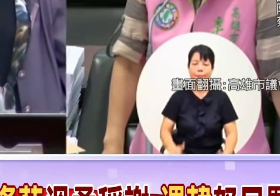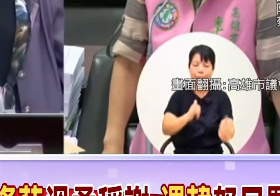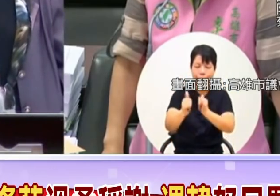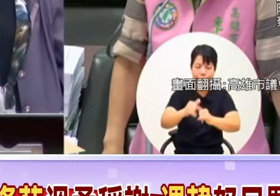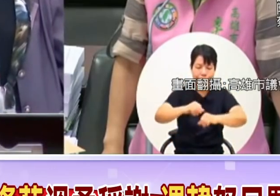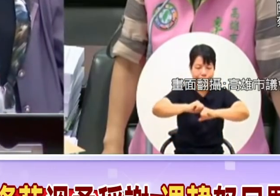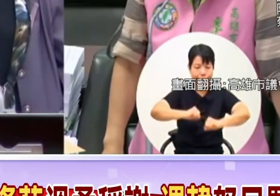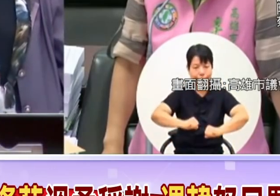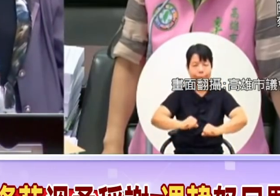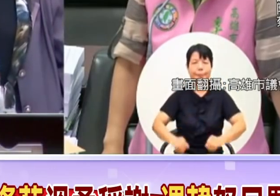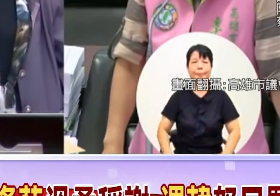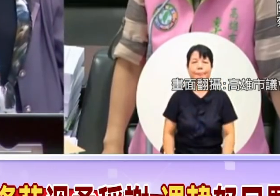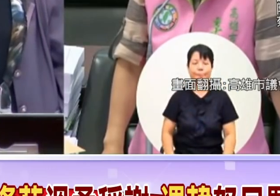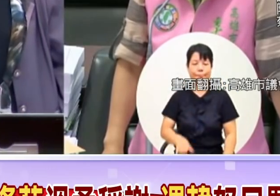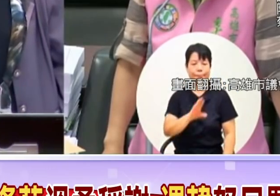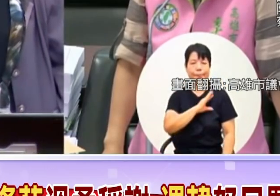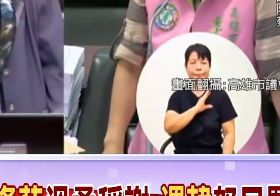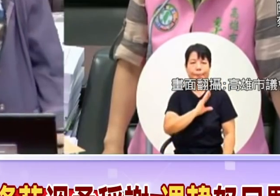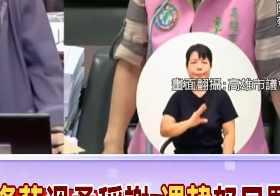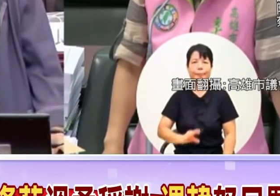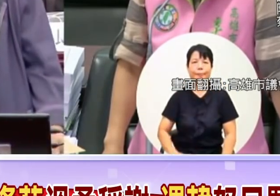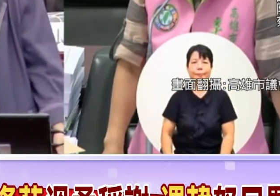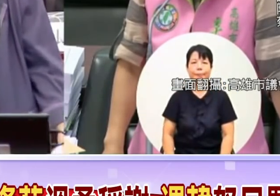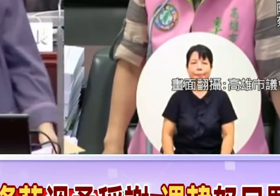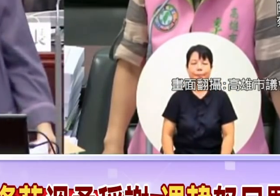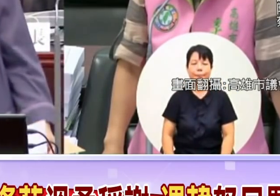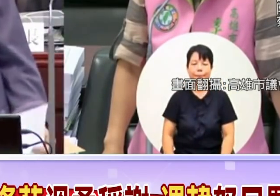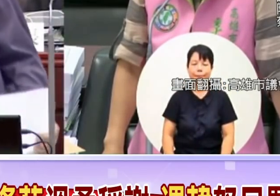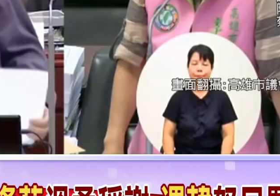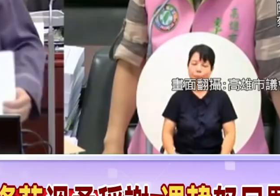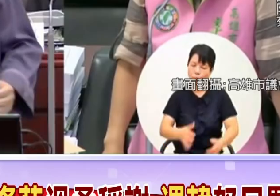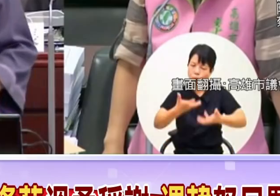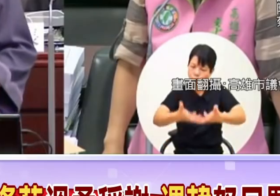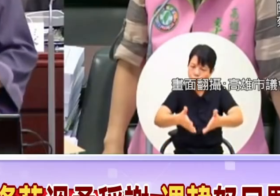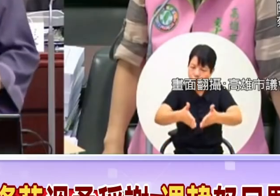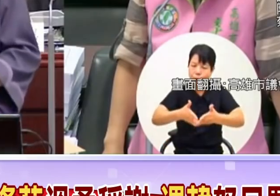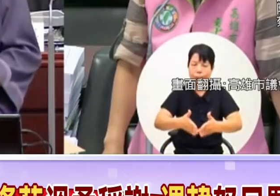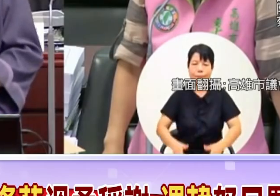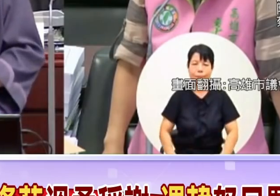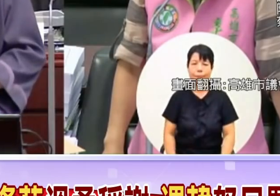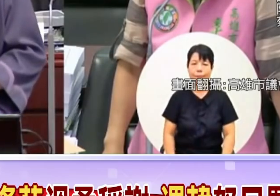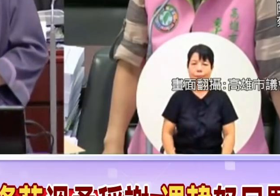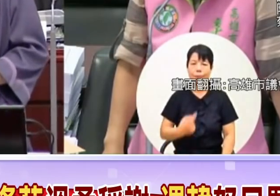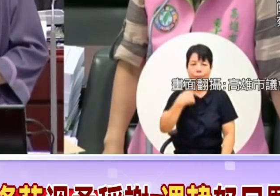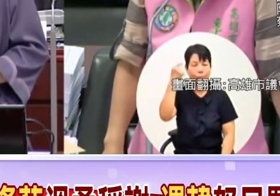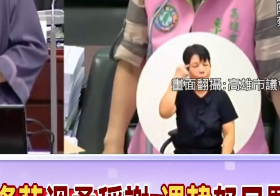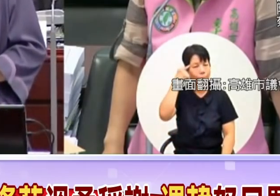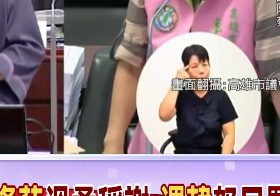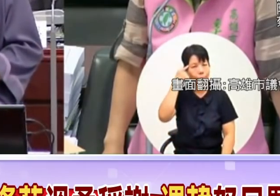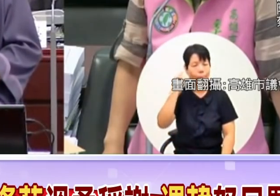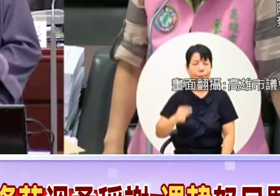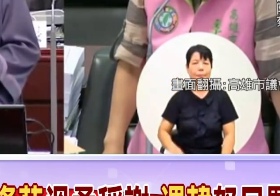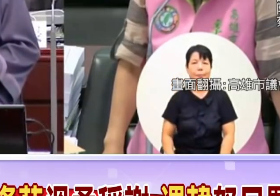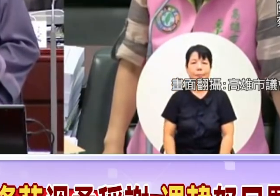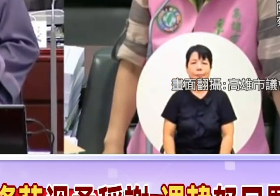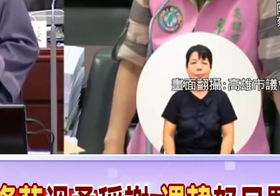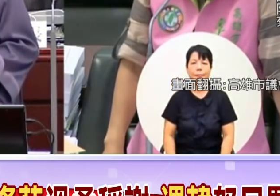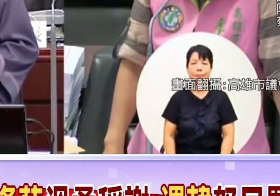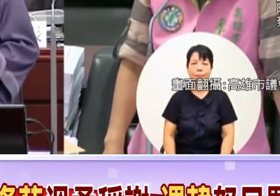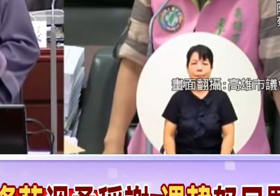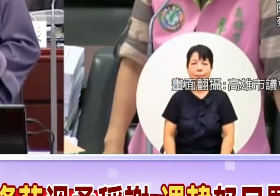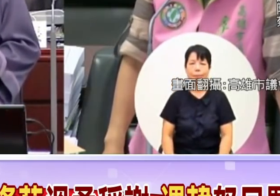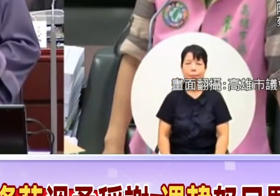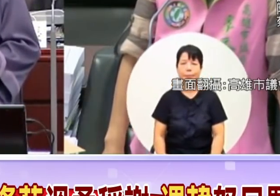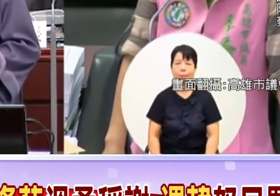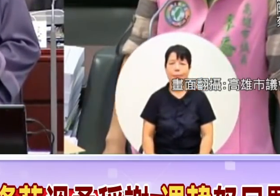哦，然后去对这个高雄的这个民众洗脑。那所以我们要讲，就是说在长期的绿大于蓝的情况下，还有民进党他们长期这样